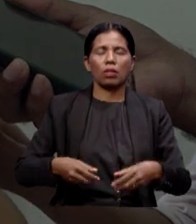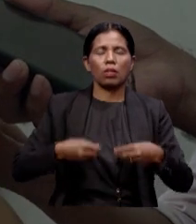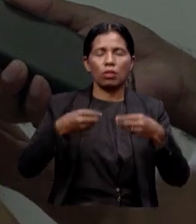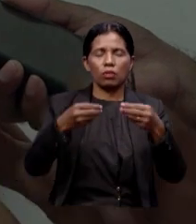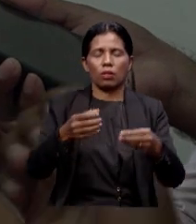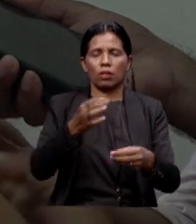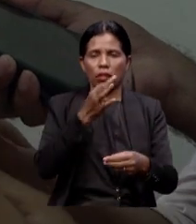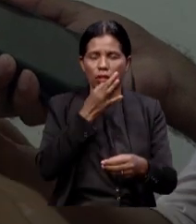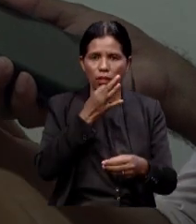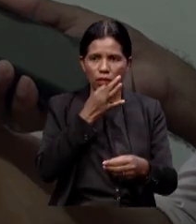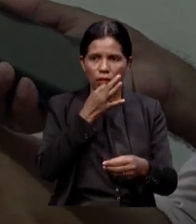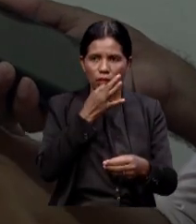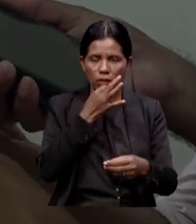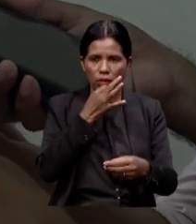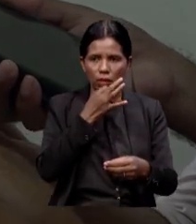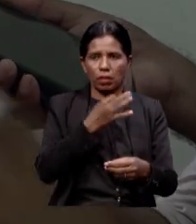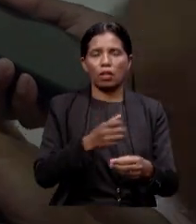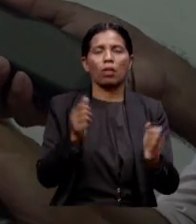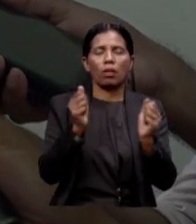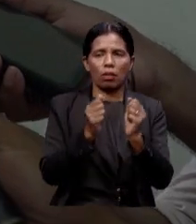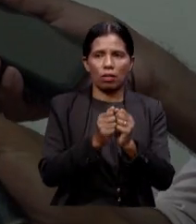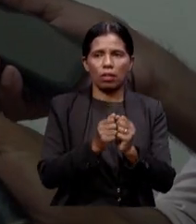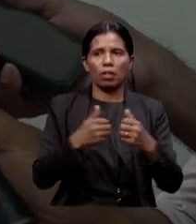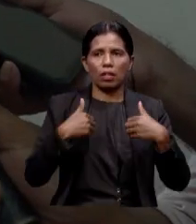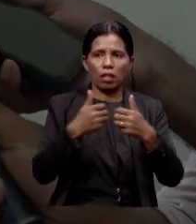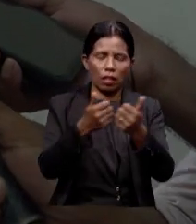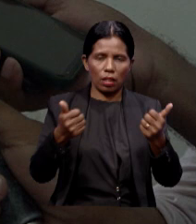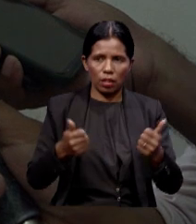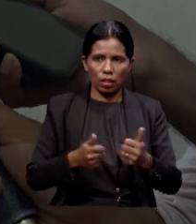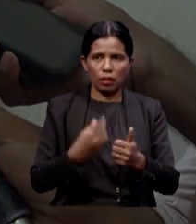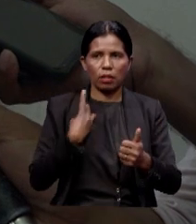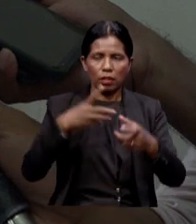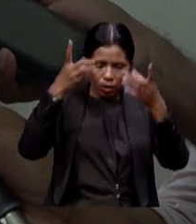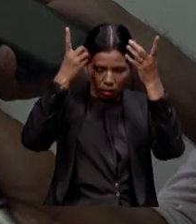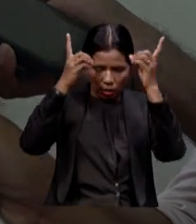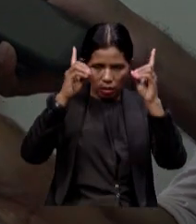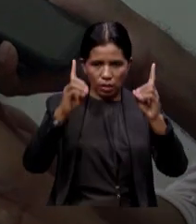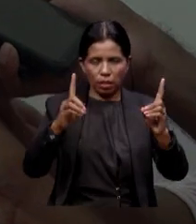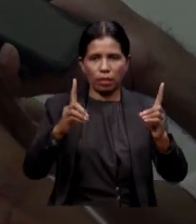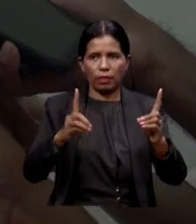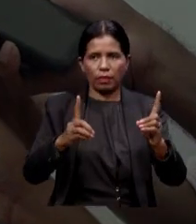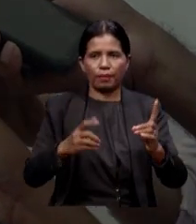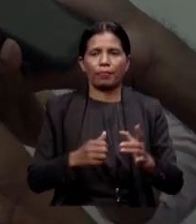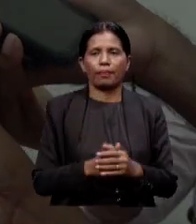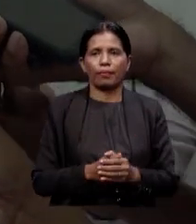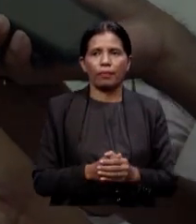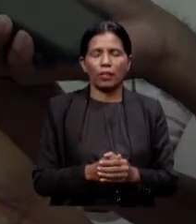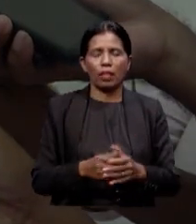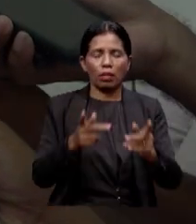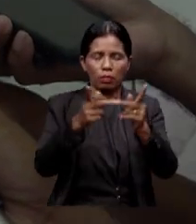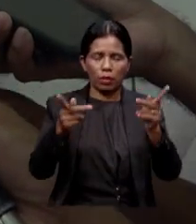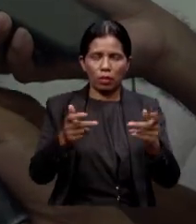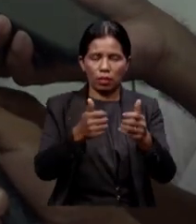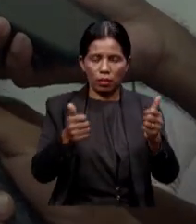hahane ho razau ida dia iha aldeia ne be maka ita disidi ona iha posto